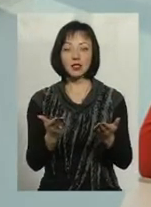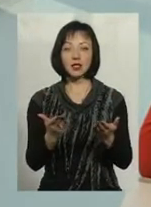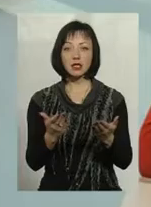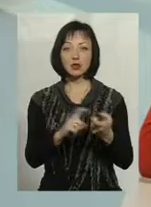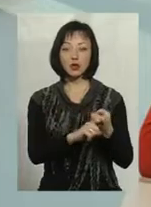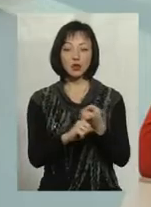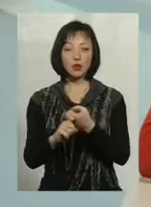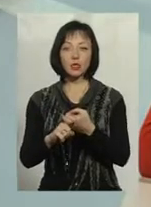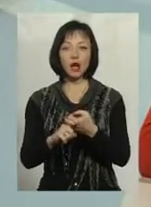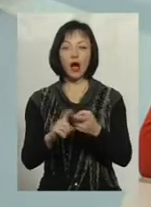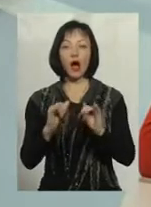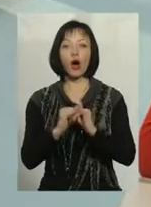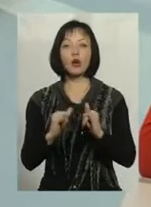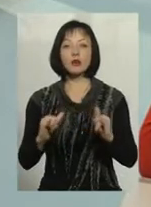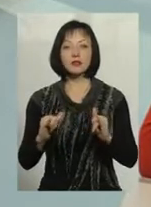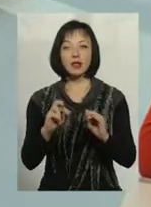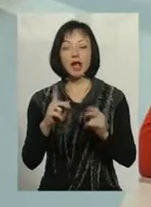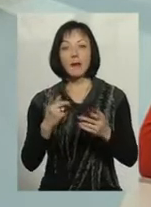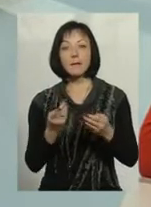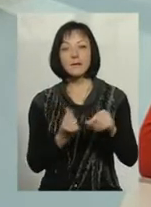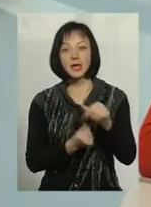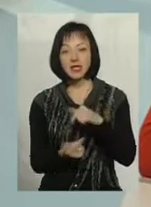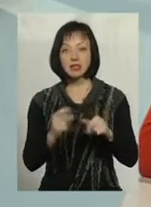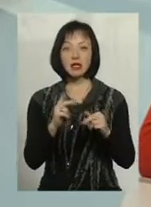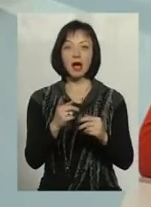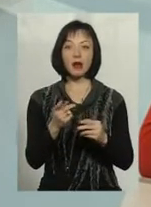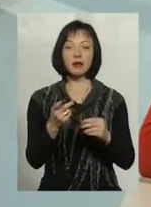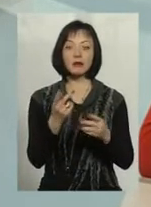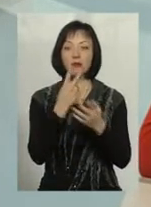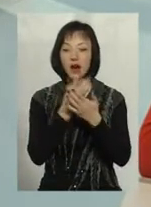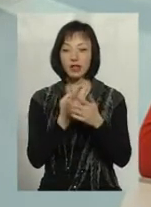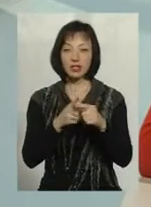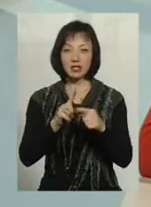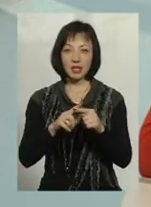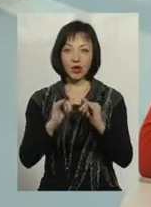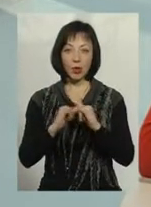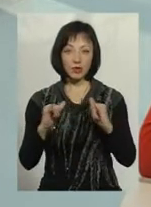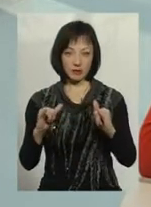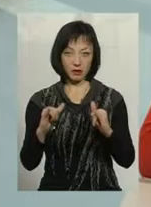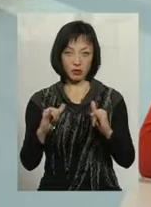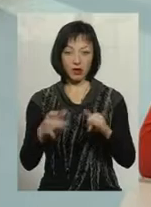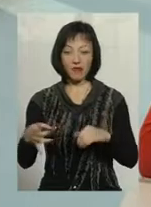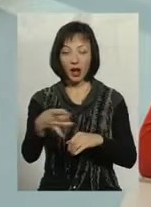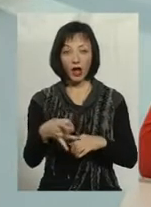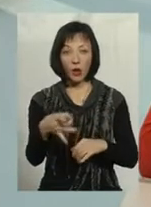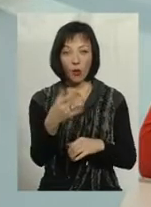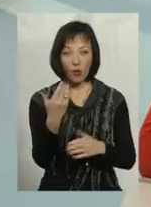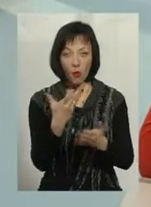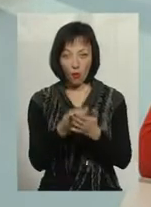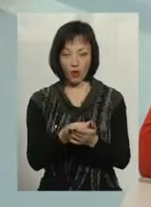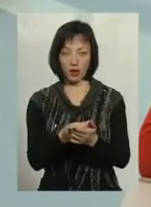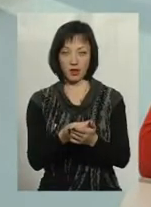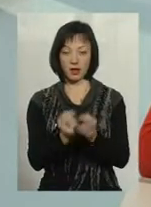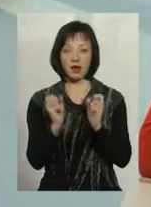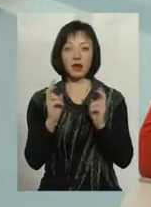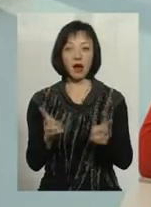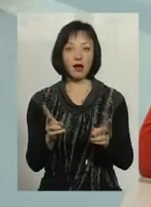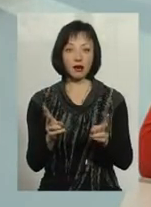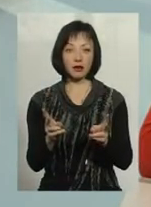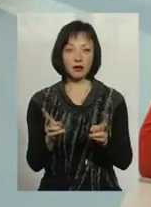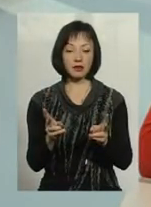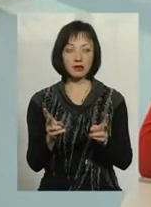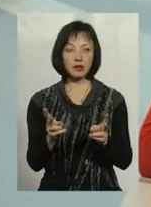продавати, йому на нову площадку виділяють місце і починає далі, пропустимо, робити. Це я б казав просто одну лінію будівництва. Ну там стосується